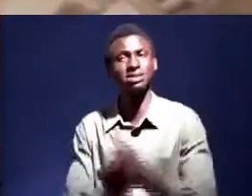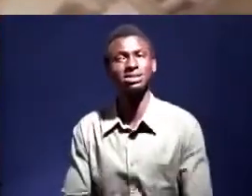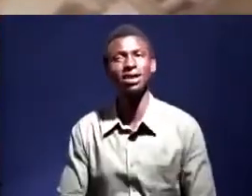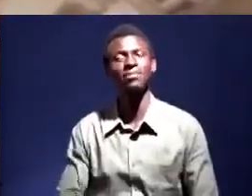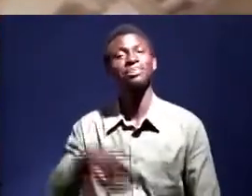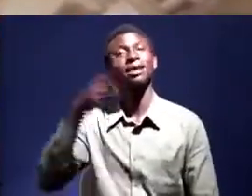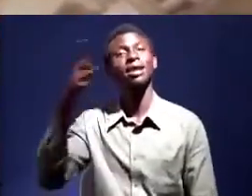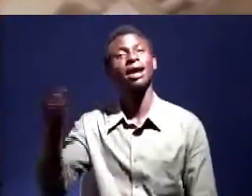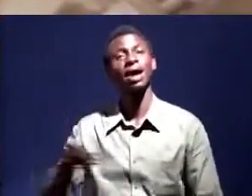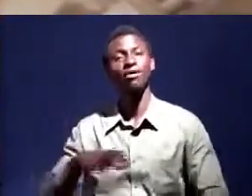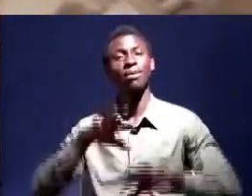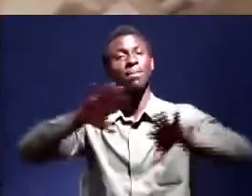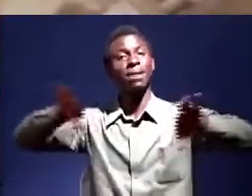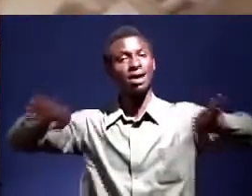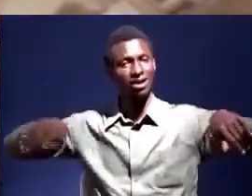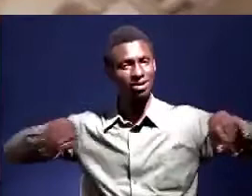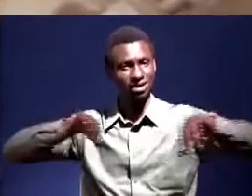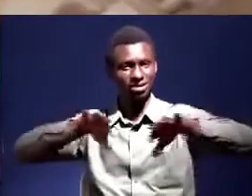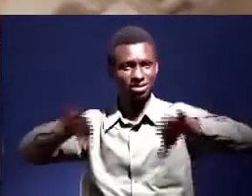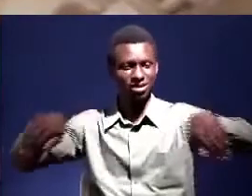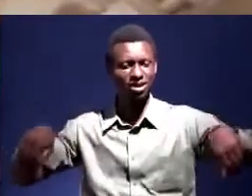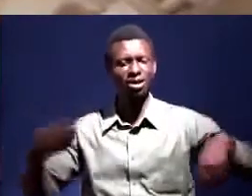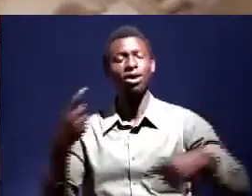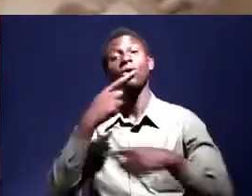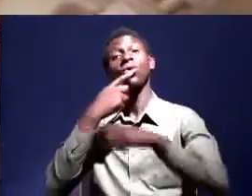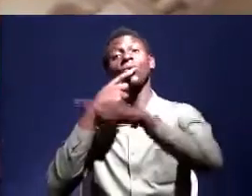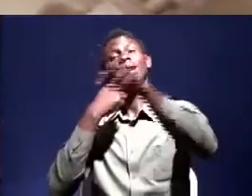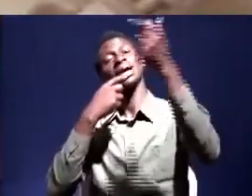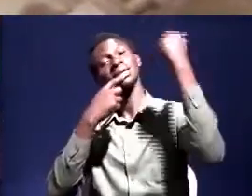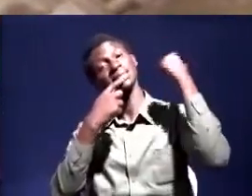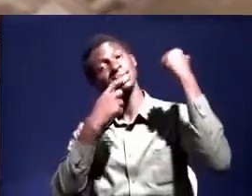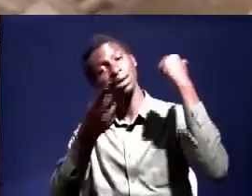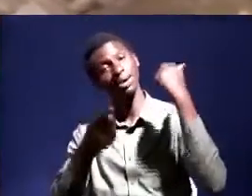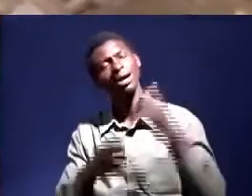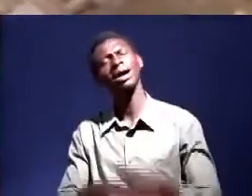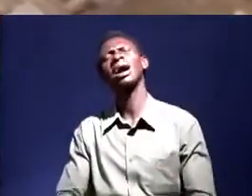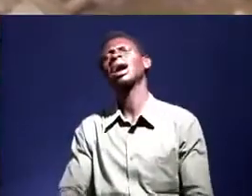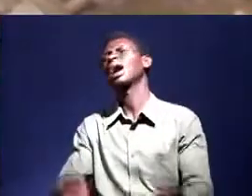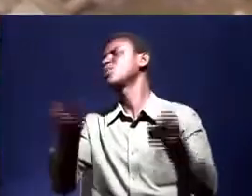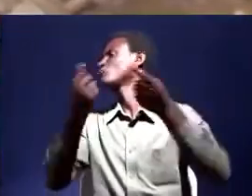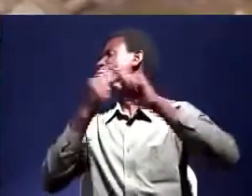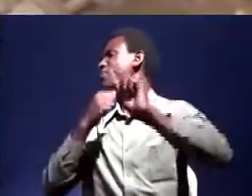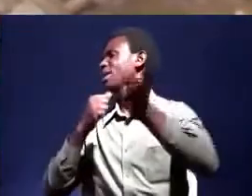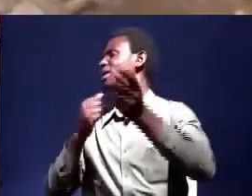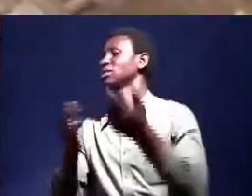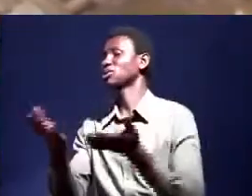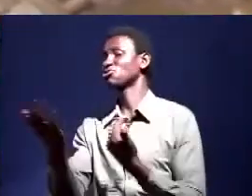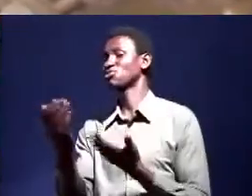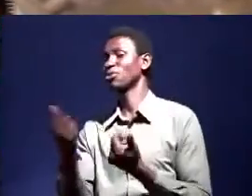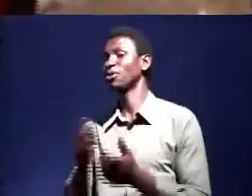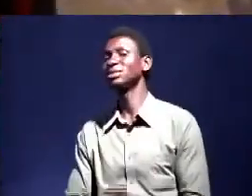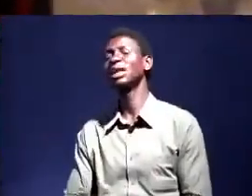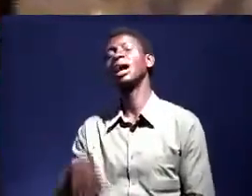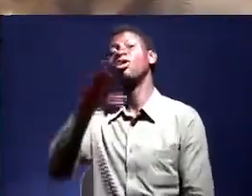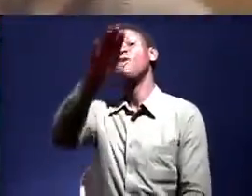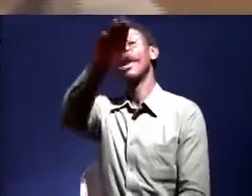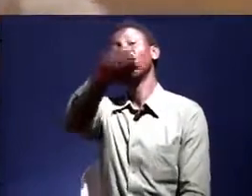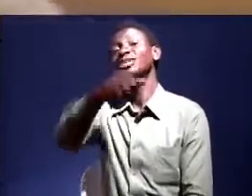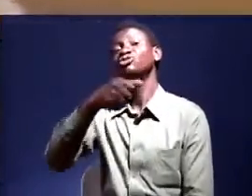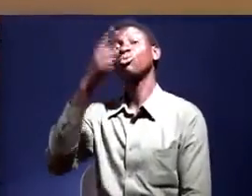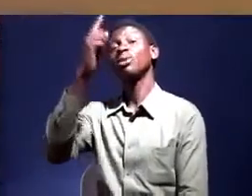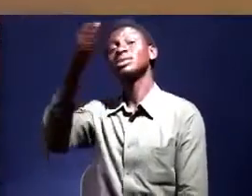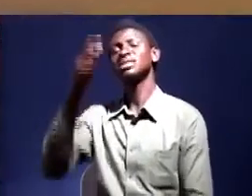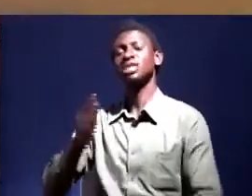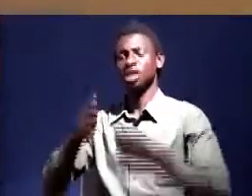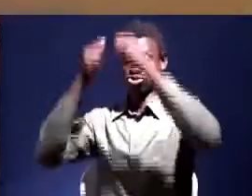we will not wait. Wakasema hatuwezi kungoja. They took axes. Wakachukua zile sururu.